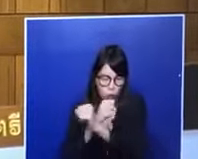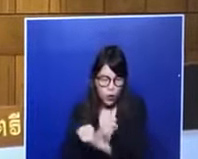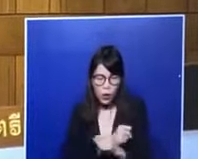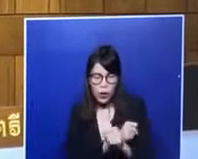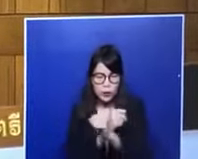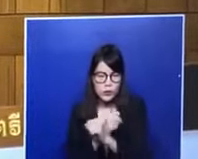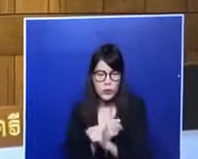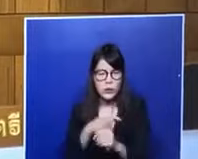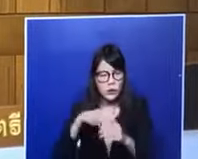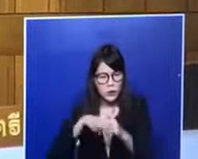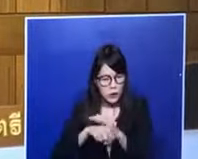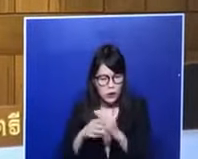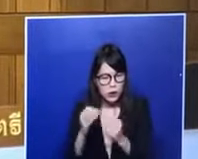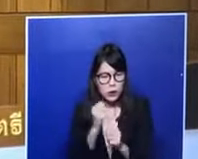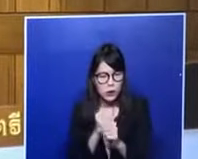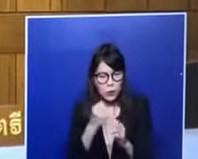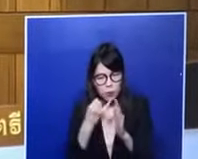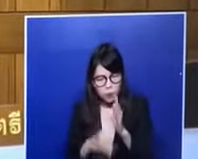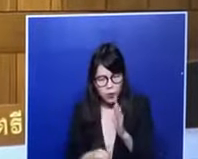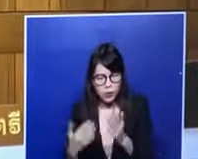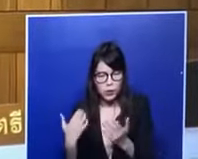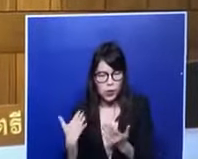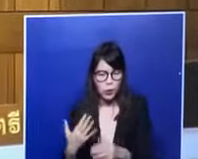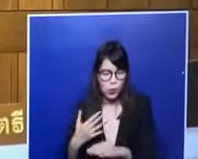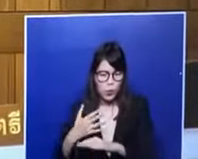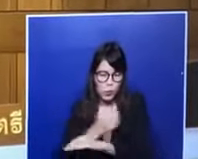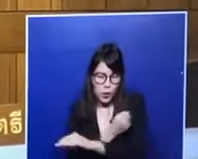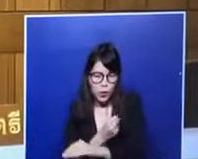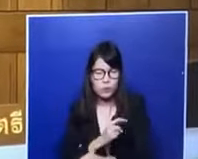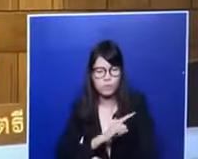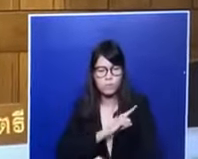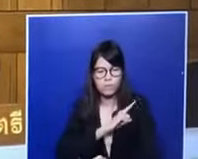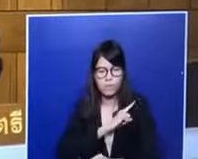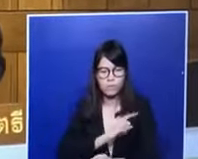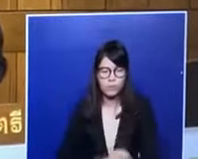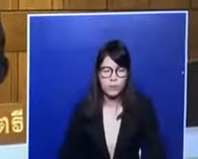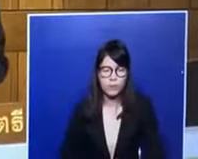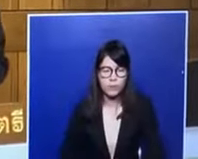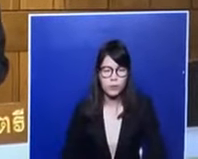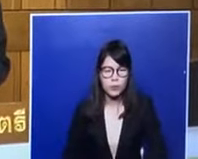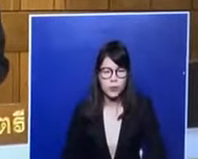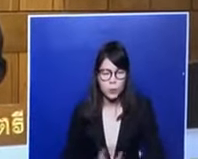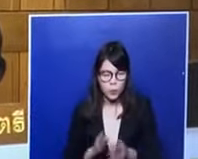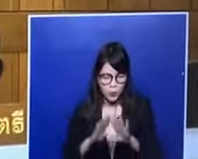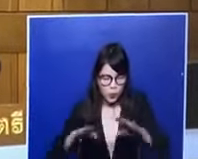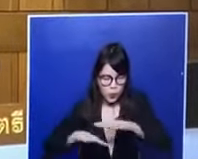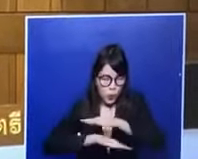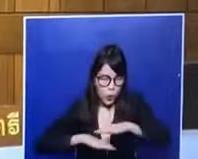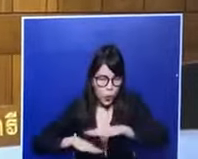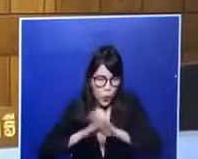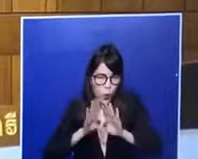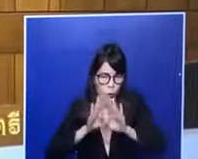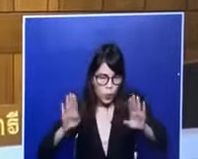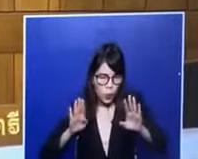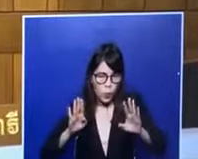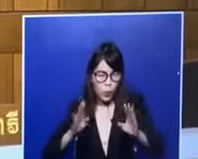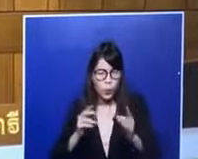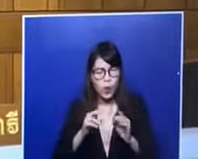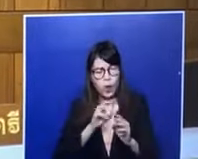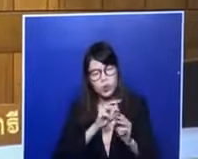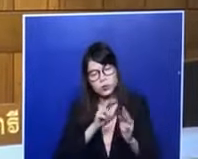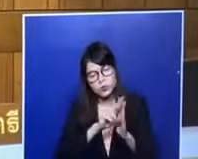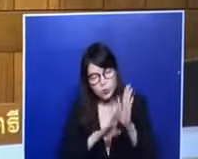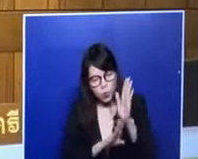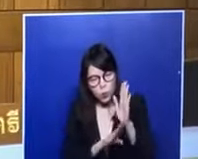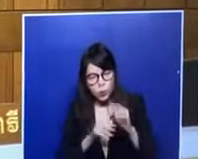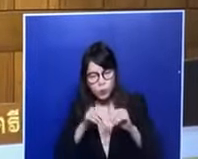ซงโดยไม่เป็นธรรมจากผู้มีอำนาจและผู้มีอิทธิพลและการเปิดเผยข้อมูลการจัดซื้อจัดจ้างผ่านระบบจัดซื้อจัดจ้าง